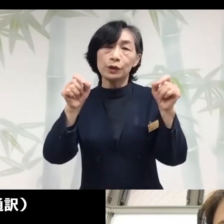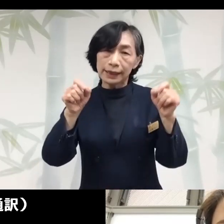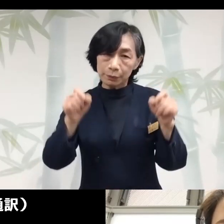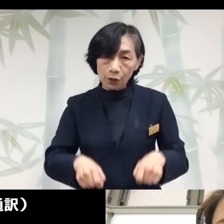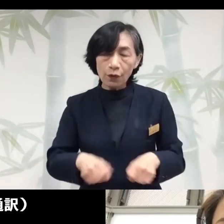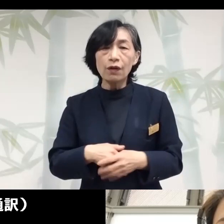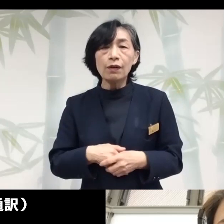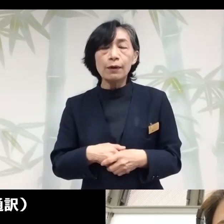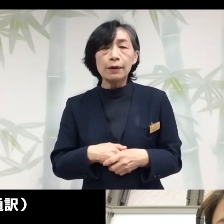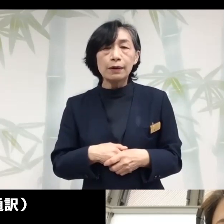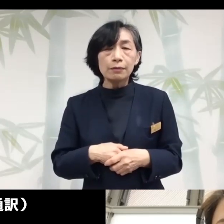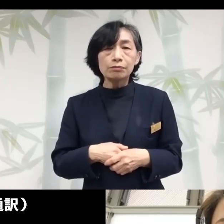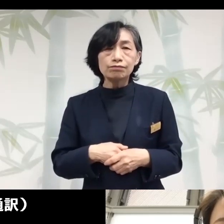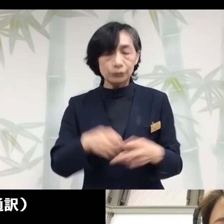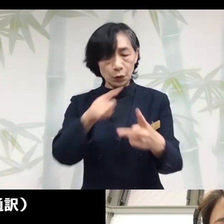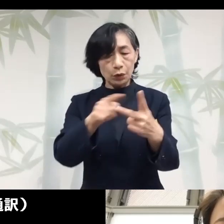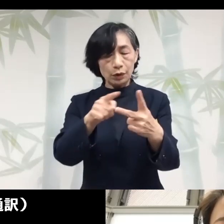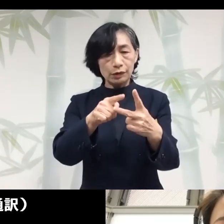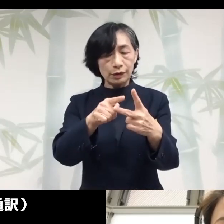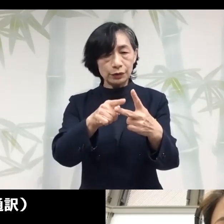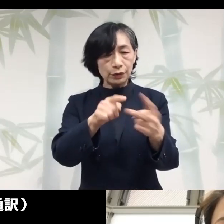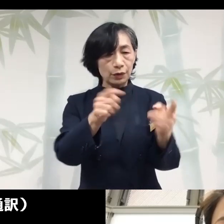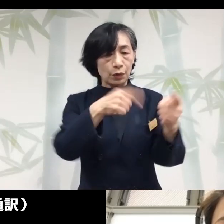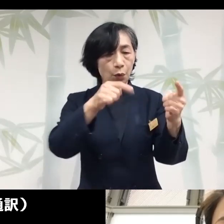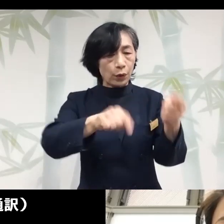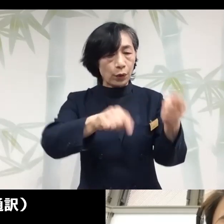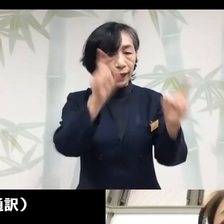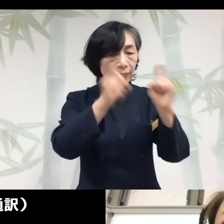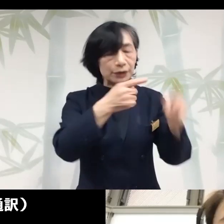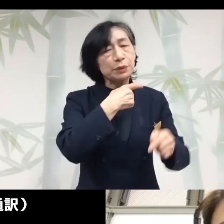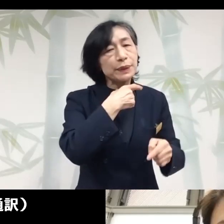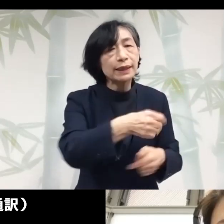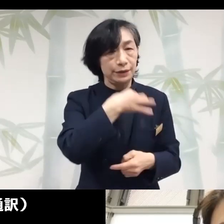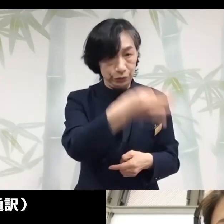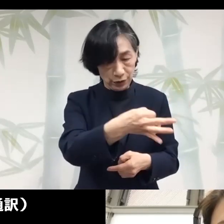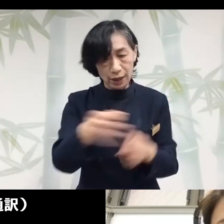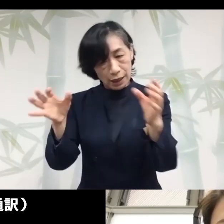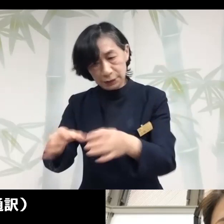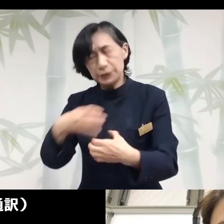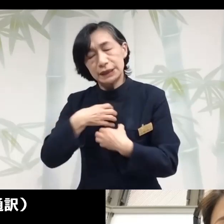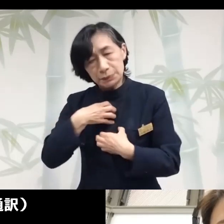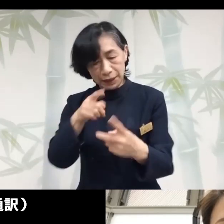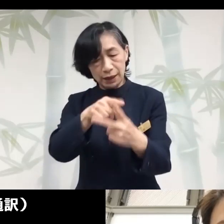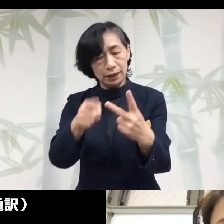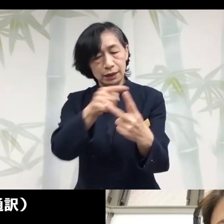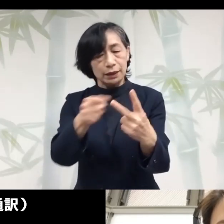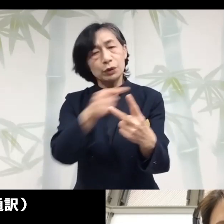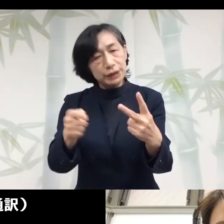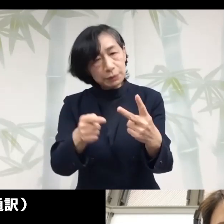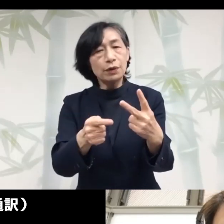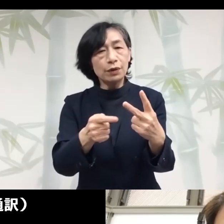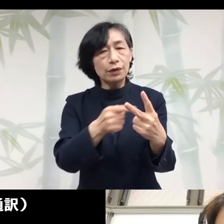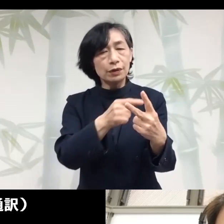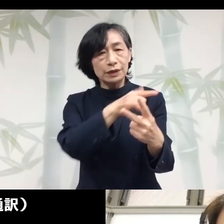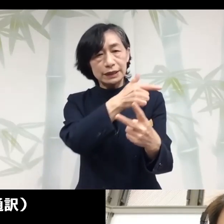ね、両方の使いたいというお声、それからやっぱり心配をされるお声、まあ、両方、まあ、市の方でもたくさんいただ